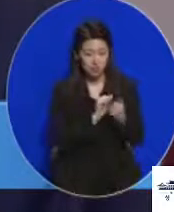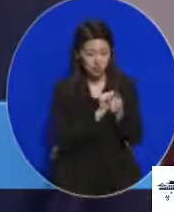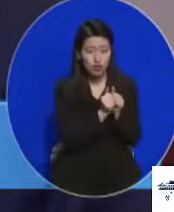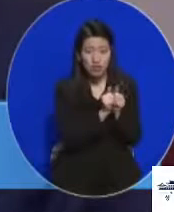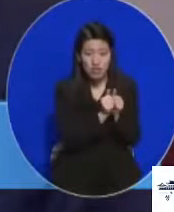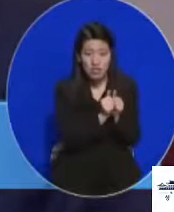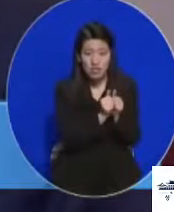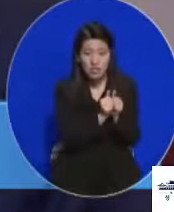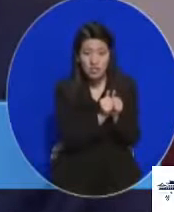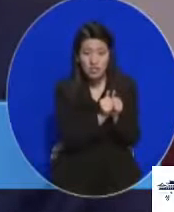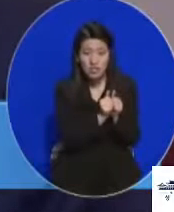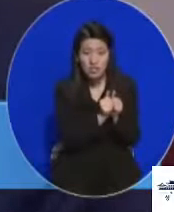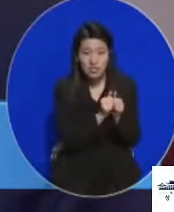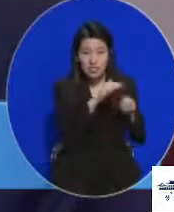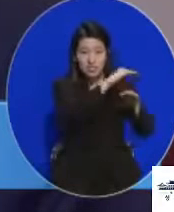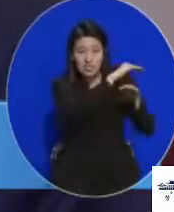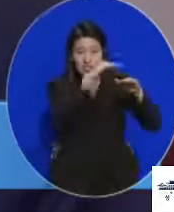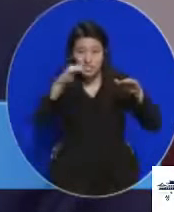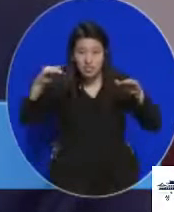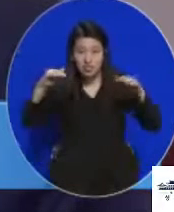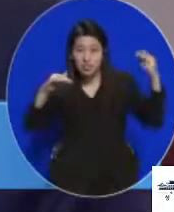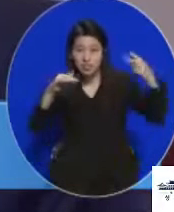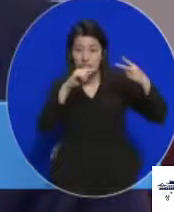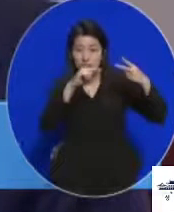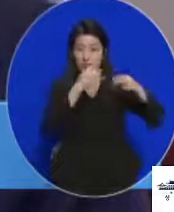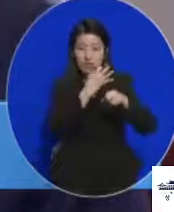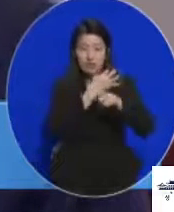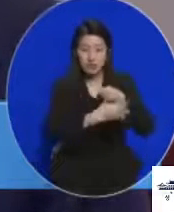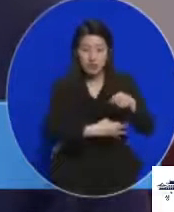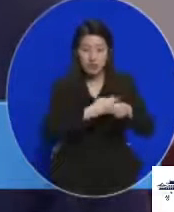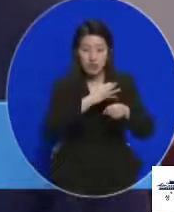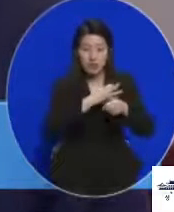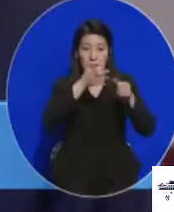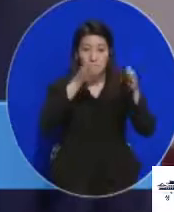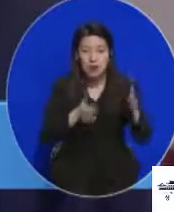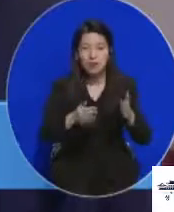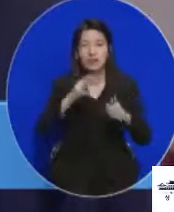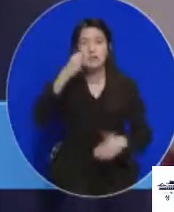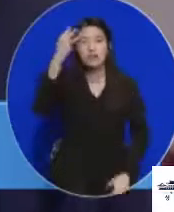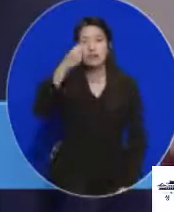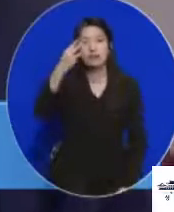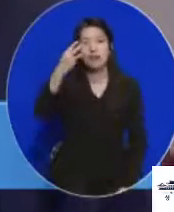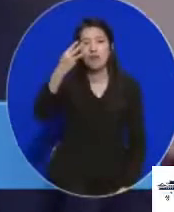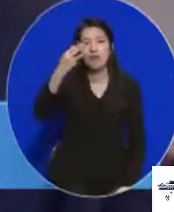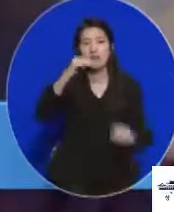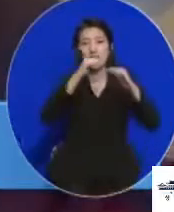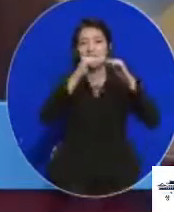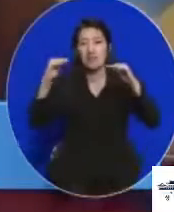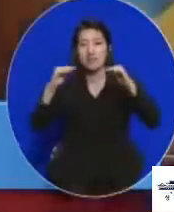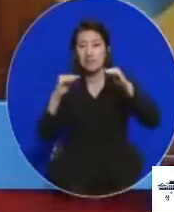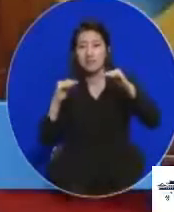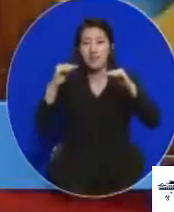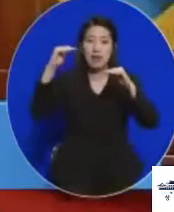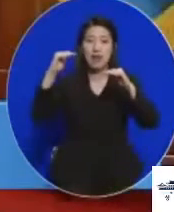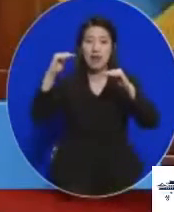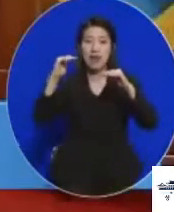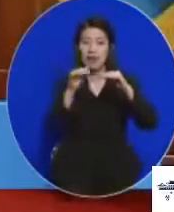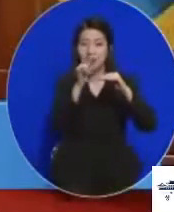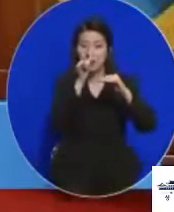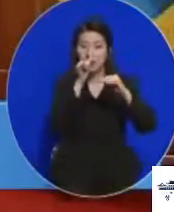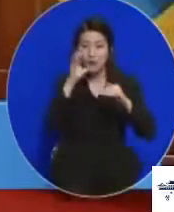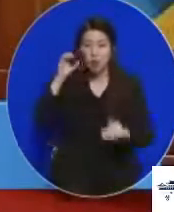14년만에 주가 3000 시대를 열며 oecd 국가 중 가장 높은